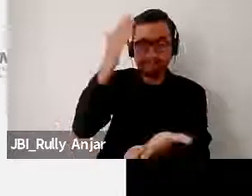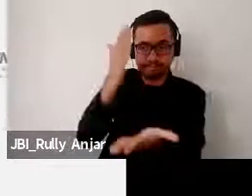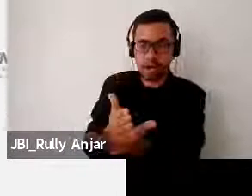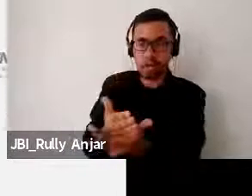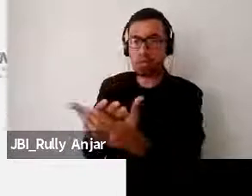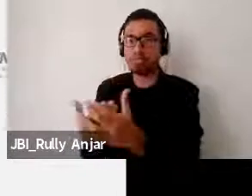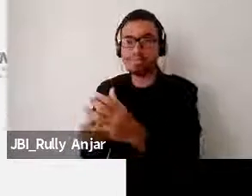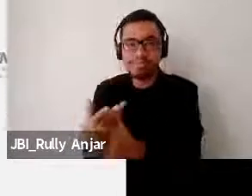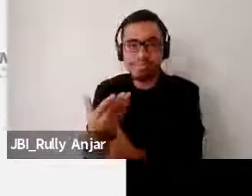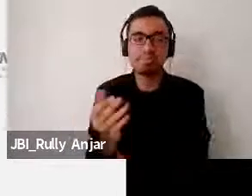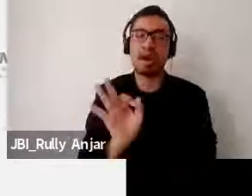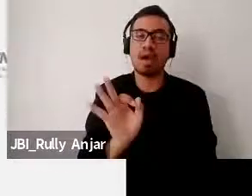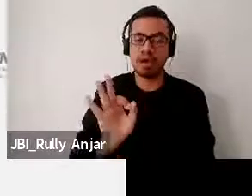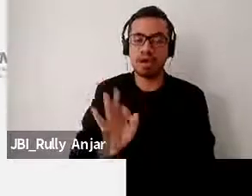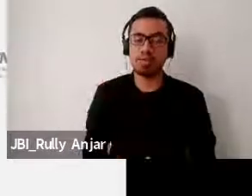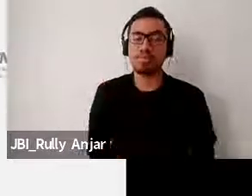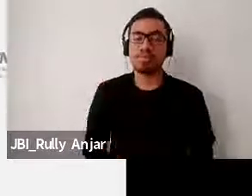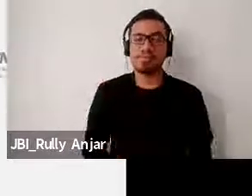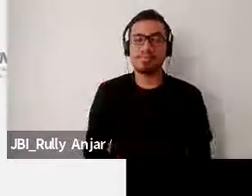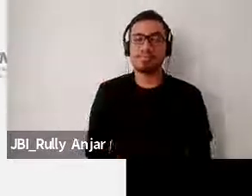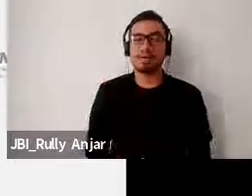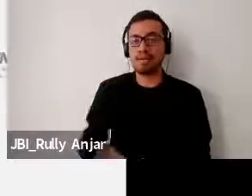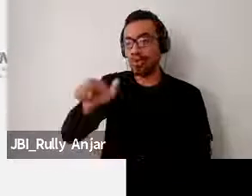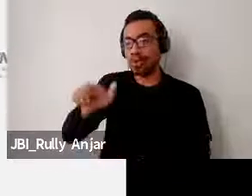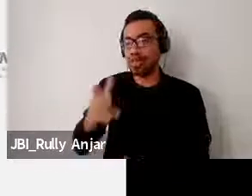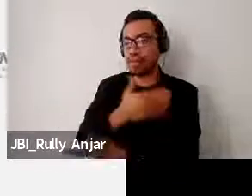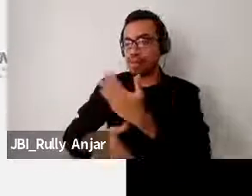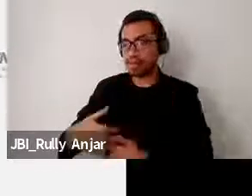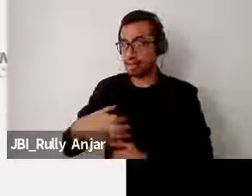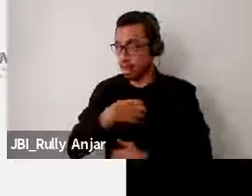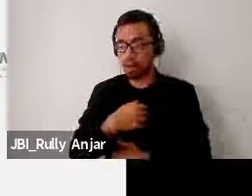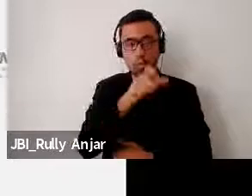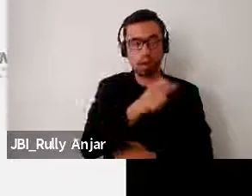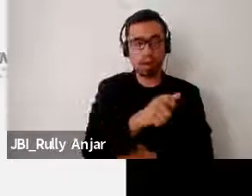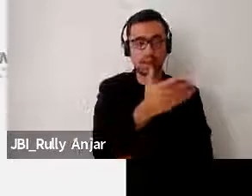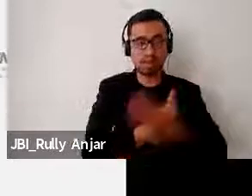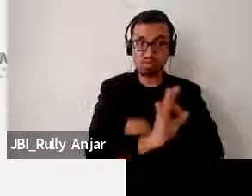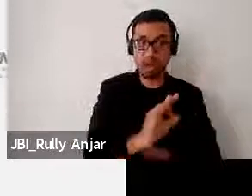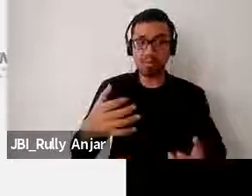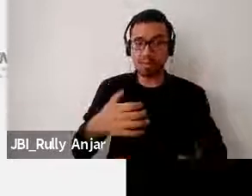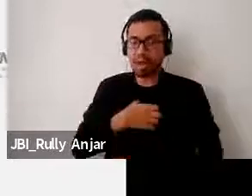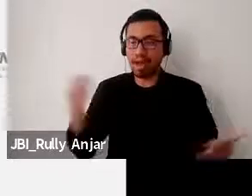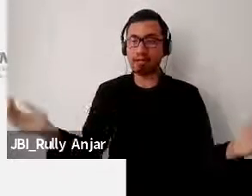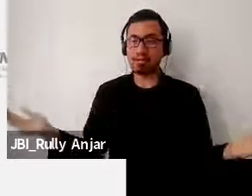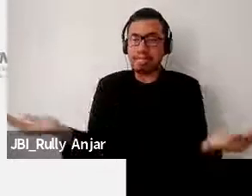untuk memastikan hak-hak yang sama dari penyandang disabilitas. Jadi masih ada keterbatasan akses ke berbagai layanan dasar